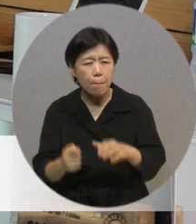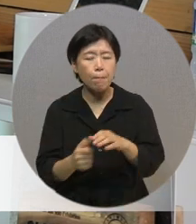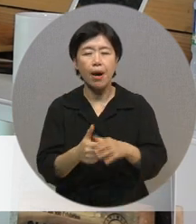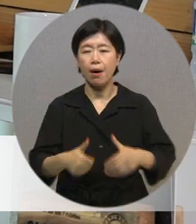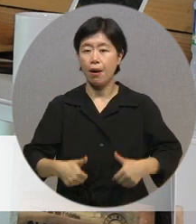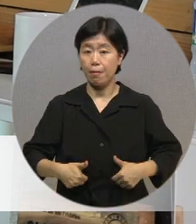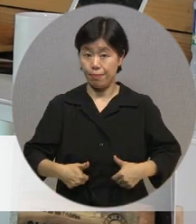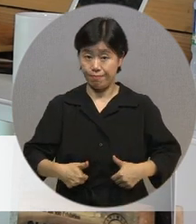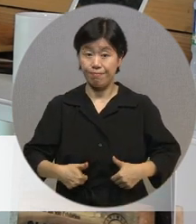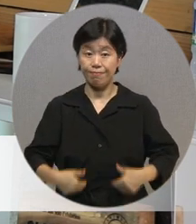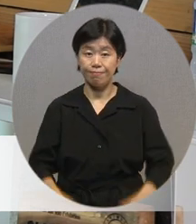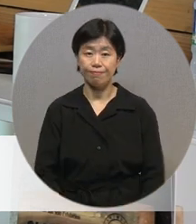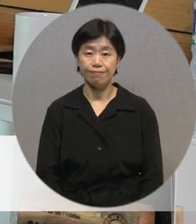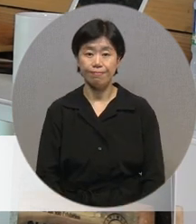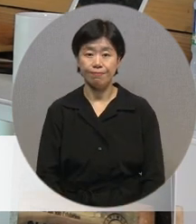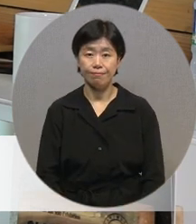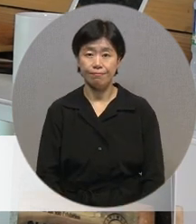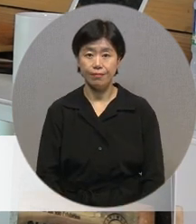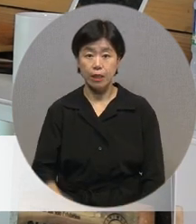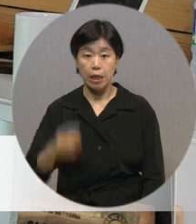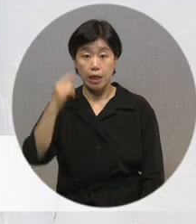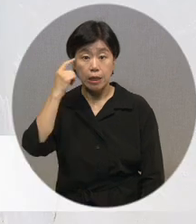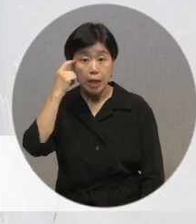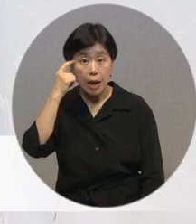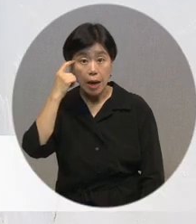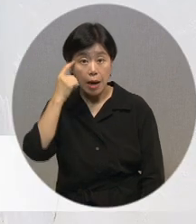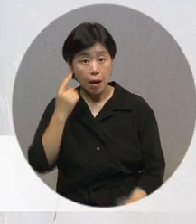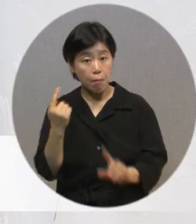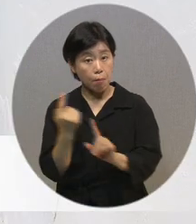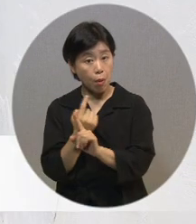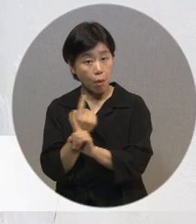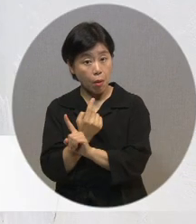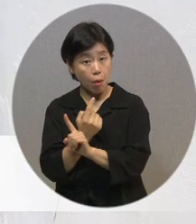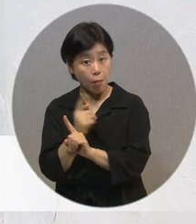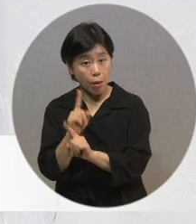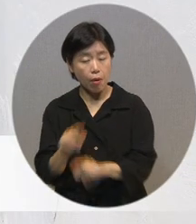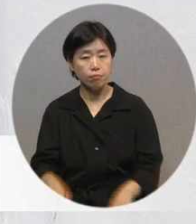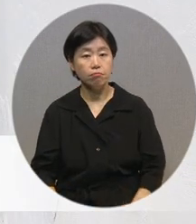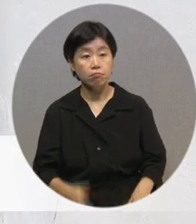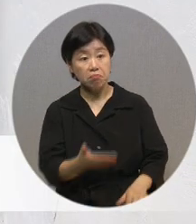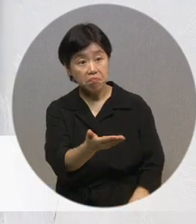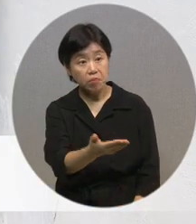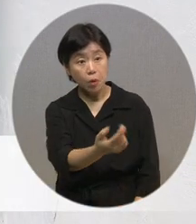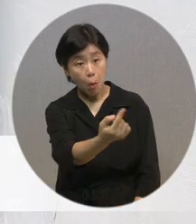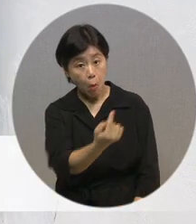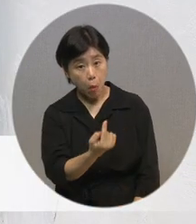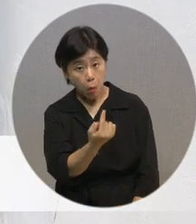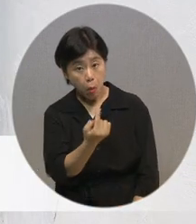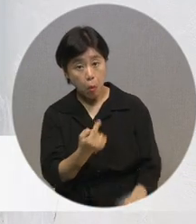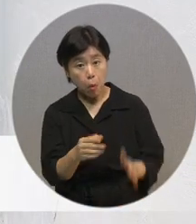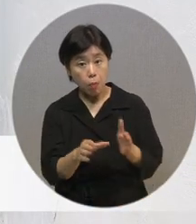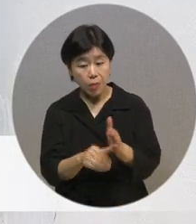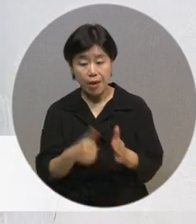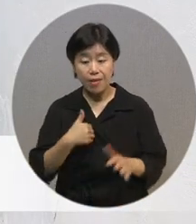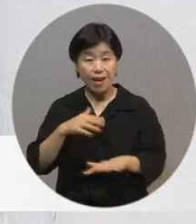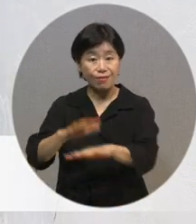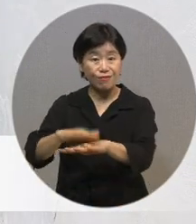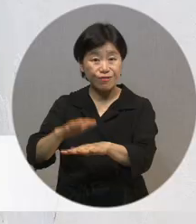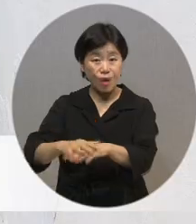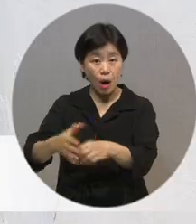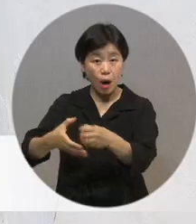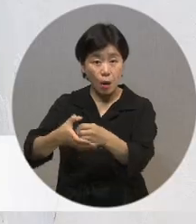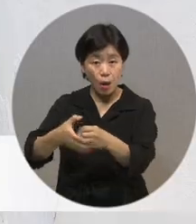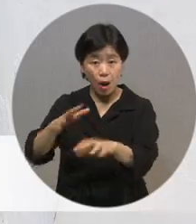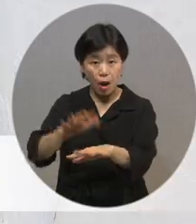생각하는데 그 관점의 변화라는 것은 지금 선생님도 이제 오시면서 저희 텃밭을 호박밭을 봤잖아요.